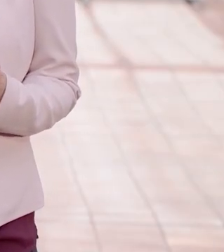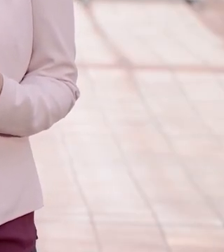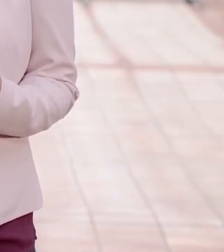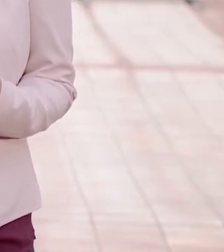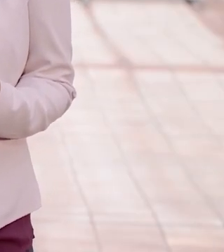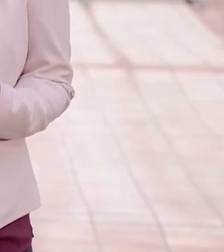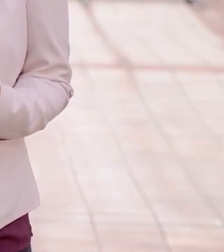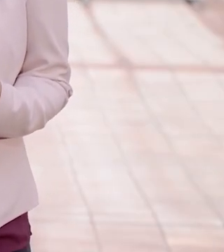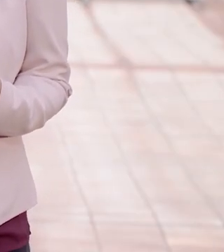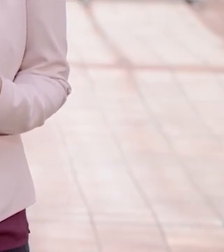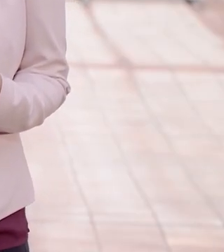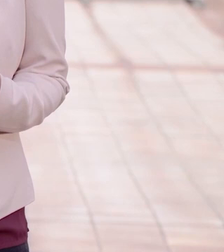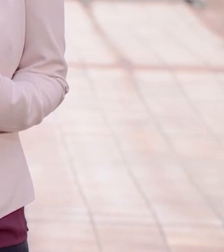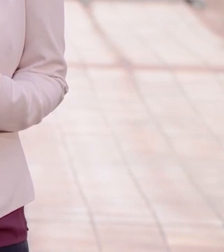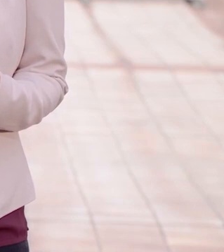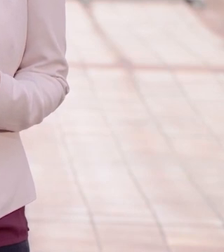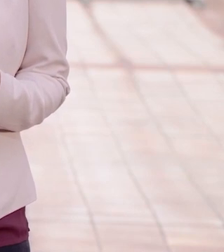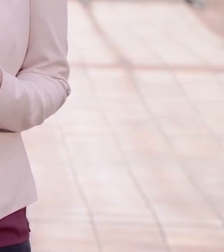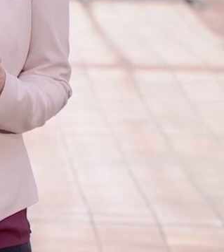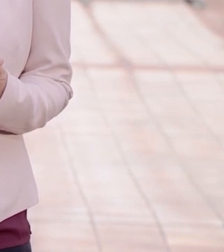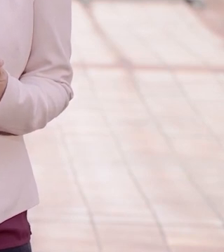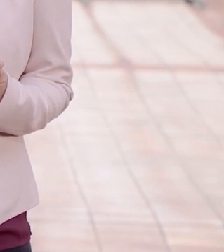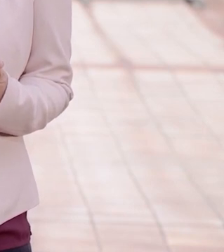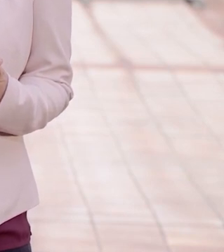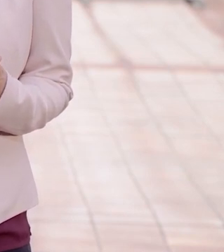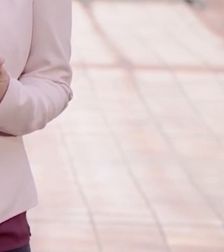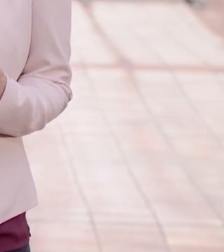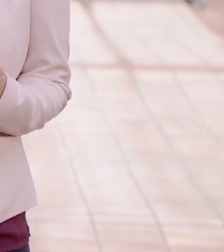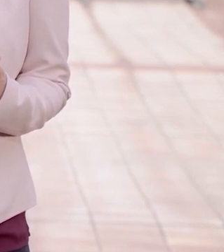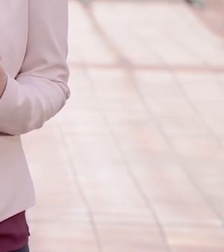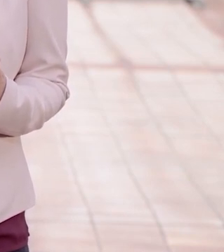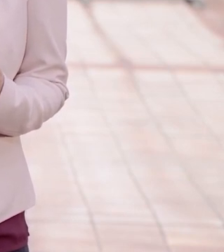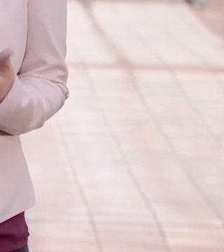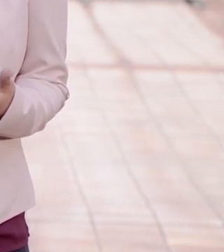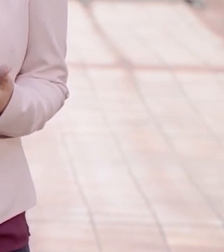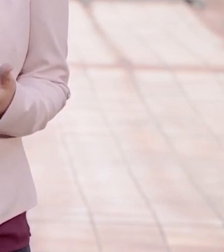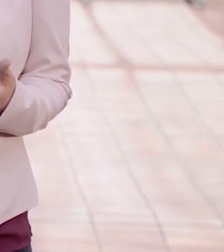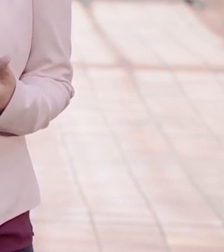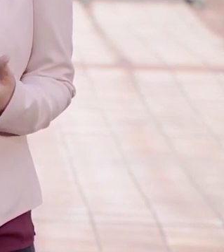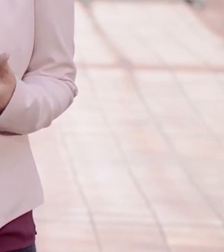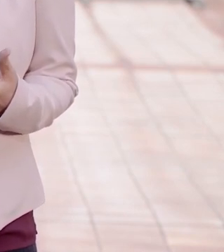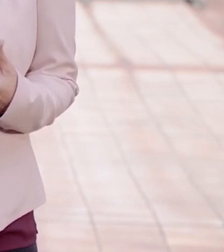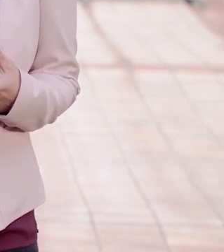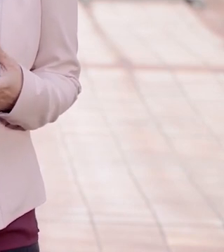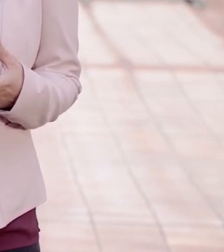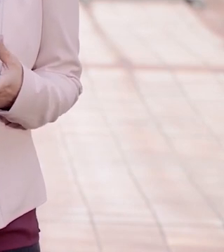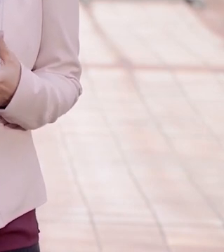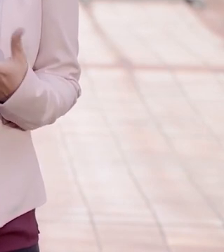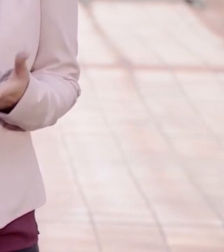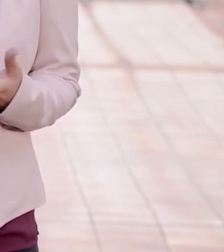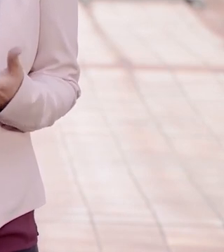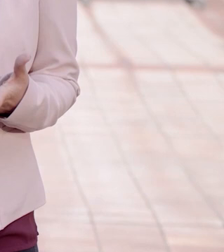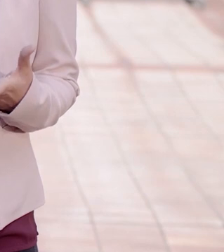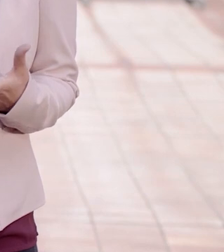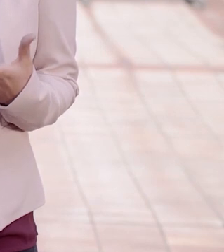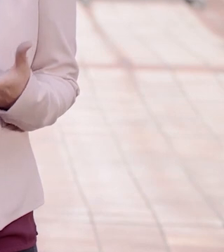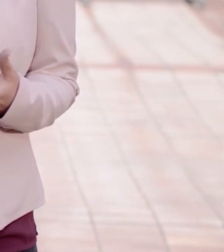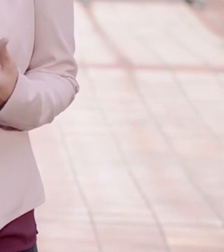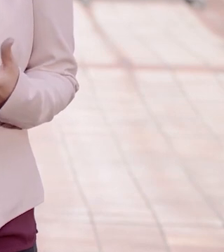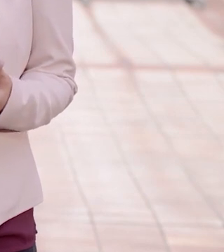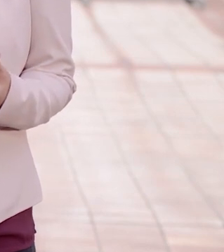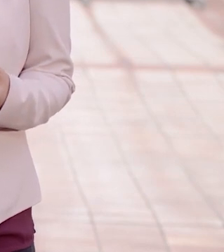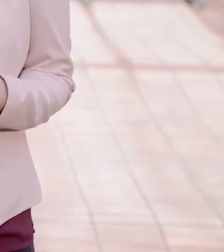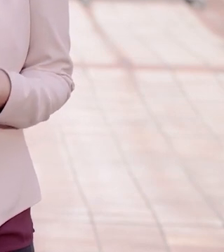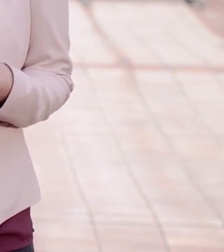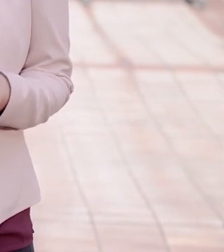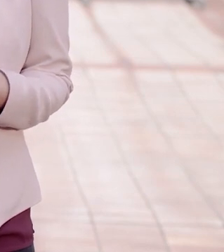osoby niepełnosprawnej. Możliwe są też inne udogodnienia organizacyjne. Wszelkie te kwestie będą